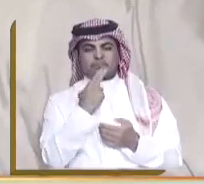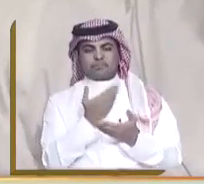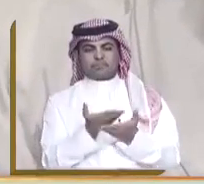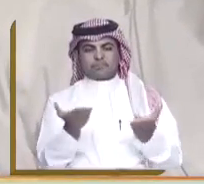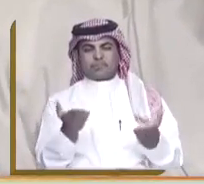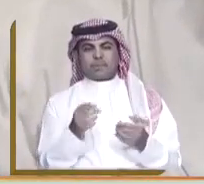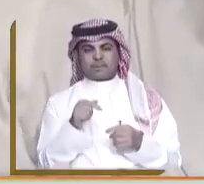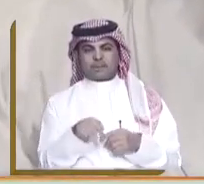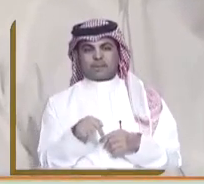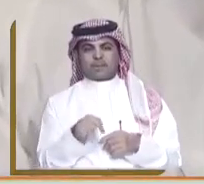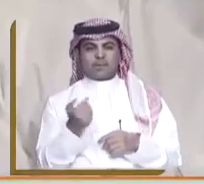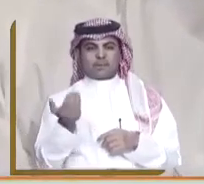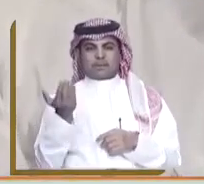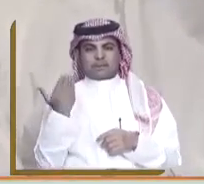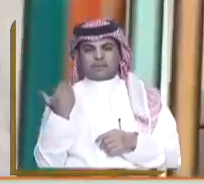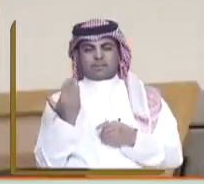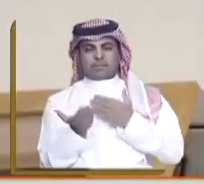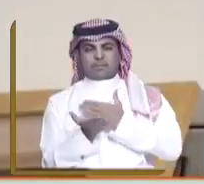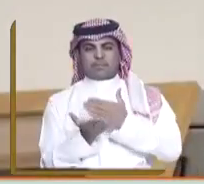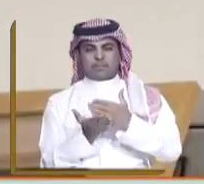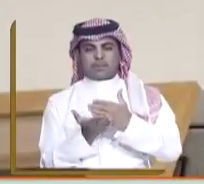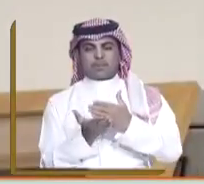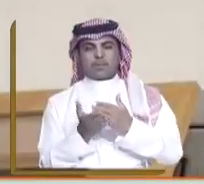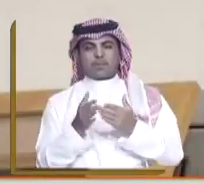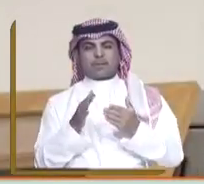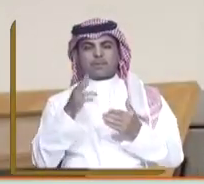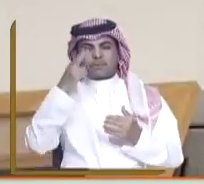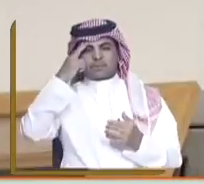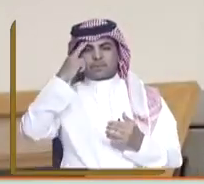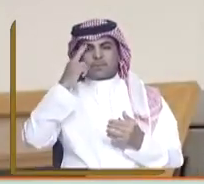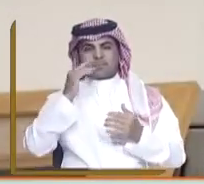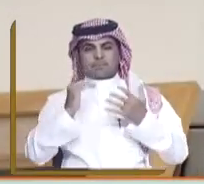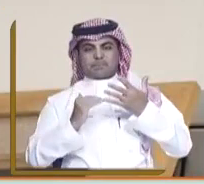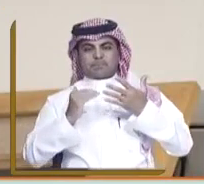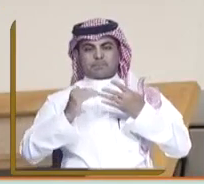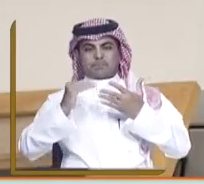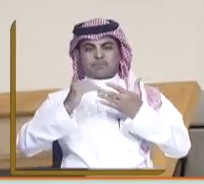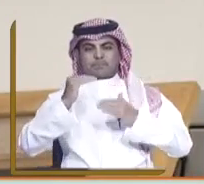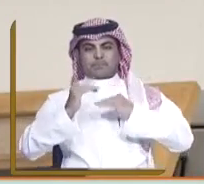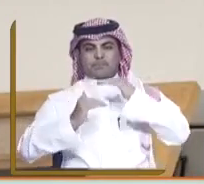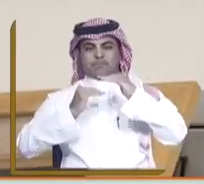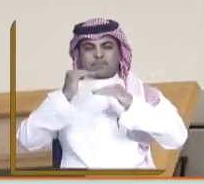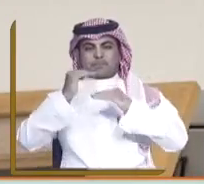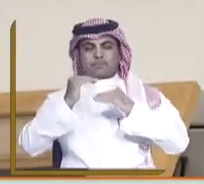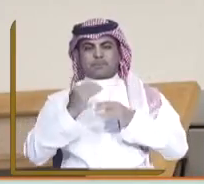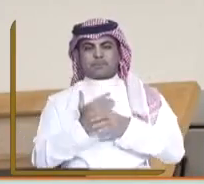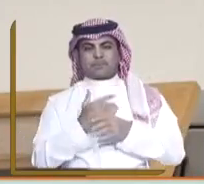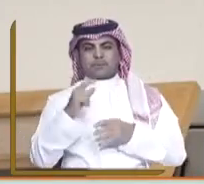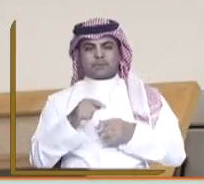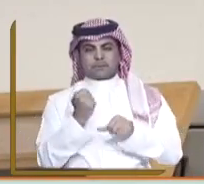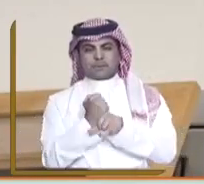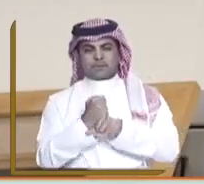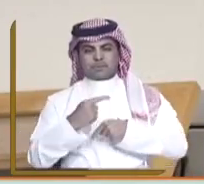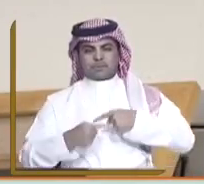طبعا حنا سبق ونوهنا طبعا ان المملكه تخطو خطوات حديثه يعني تعمل